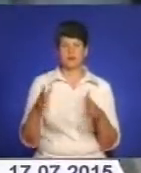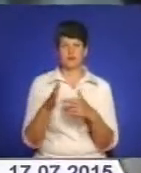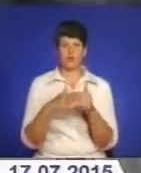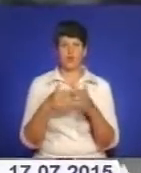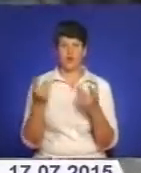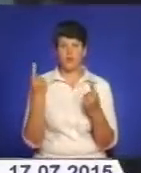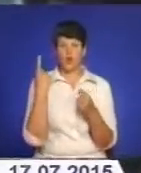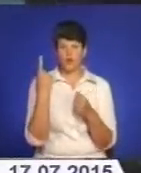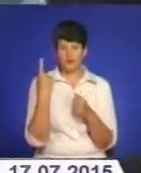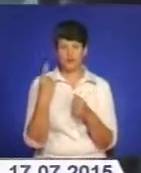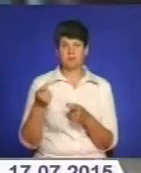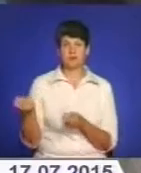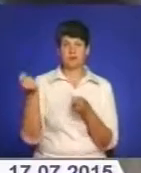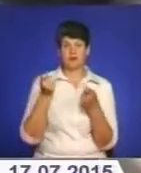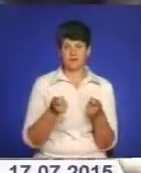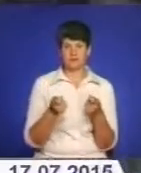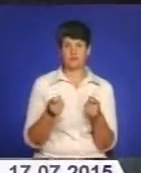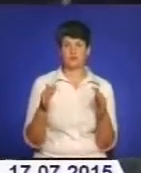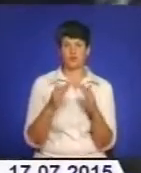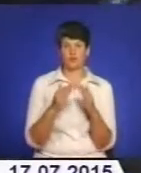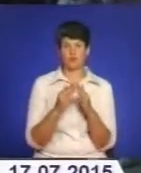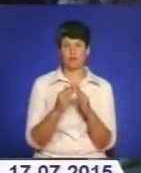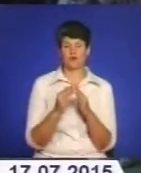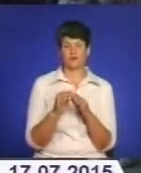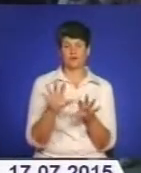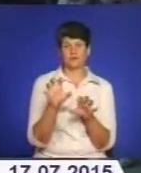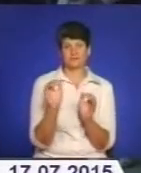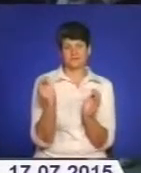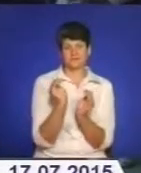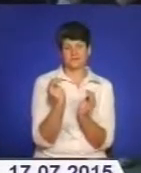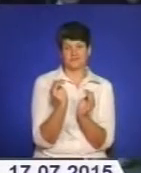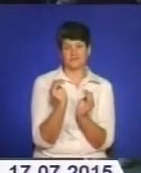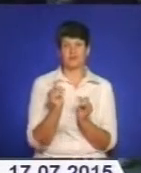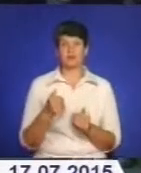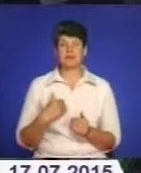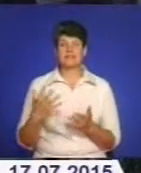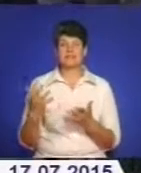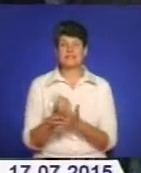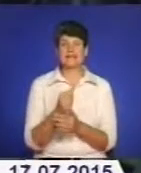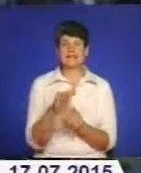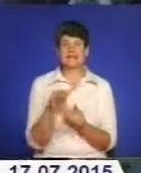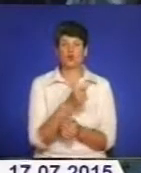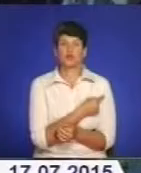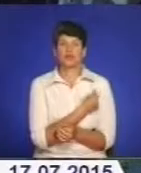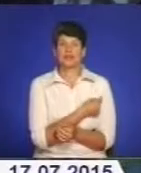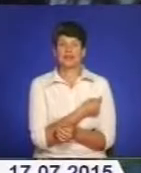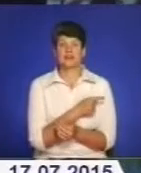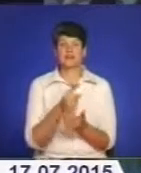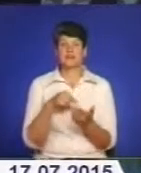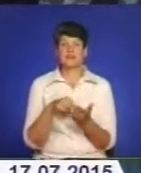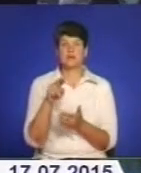них, Вадим Шаповал, привіз із собою маленьке цуценя. Дане цуценя ми знайшли на території лікарні, місце